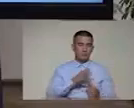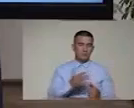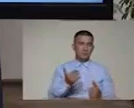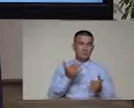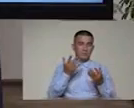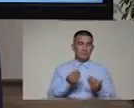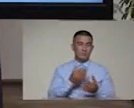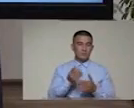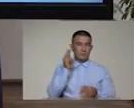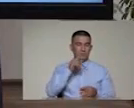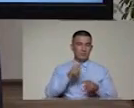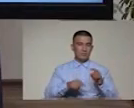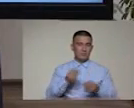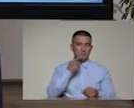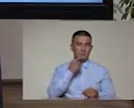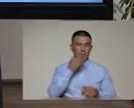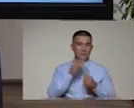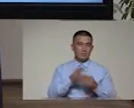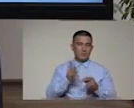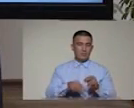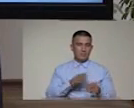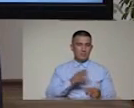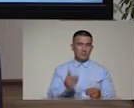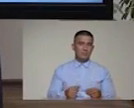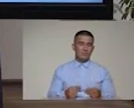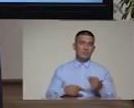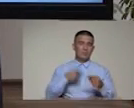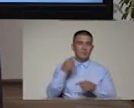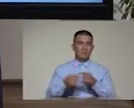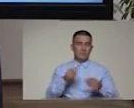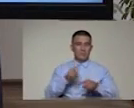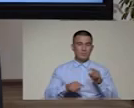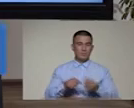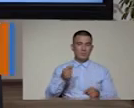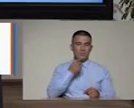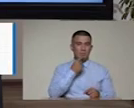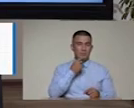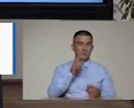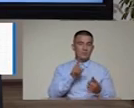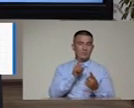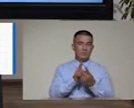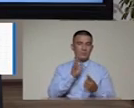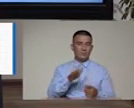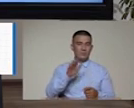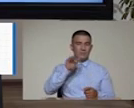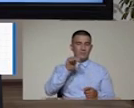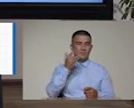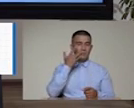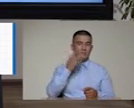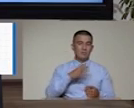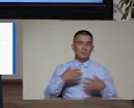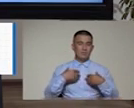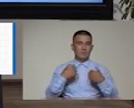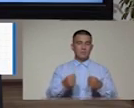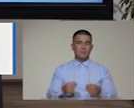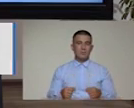bugungi ona tili darsimiz o'z nihoyasiga yetdi. Keyingi ona tili darslarimizda uchrashguncha xayr,